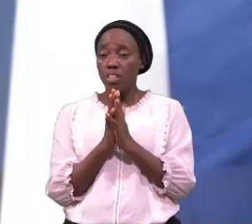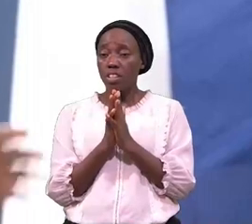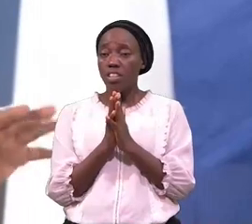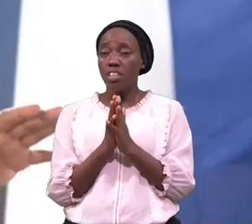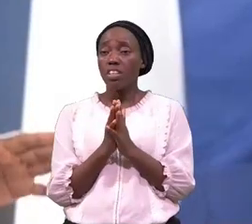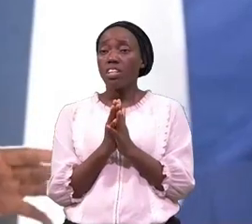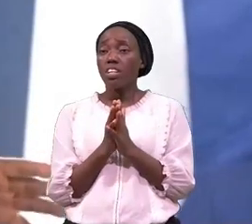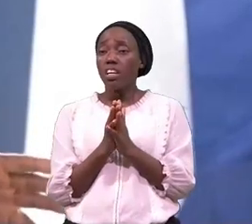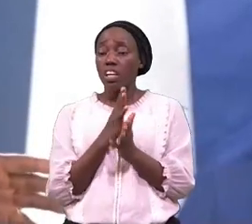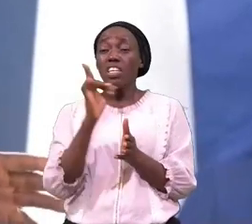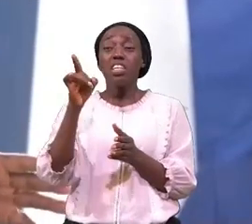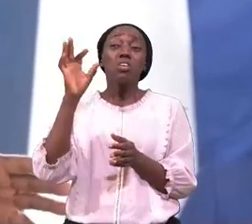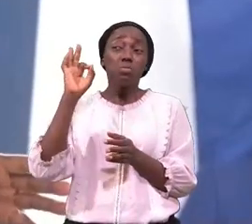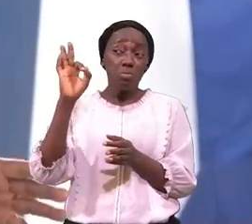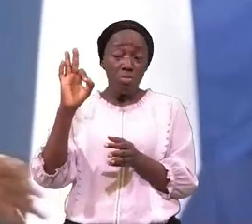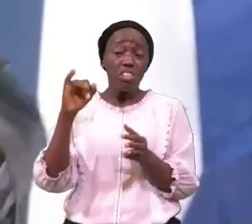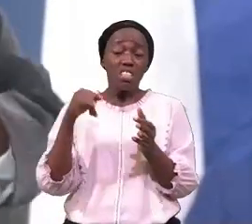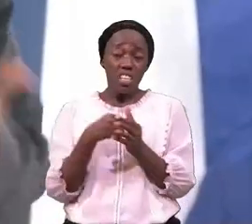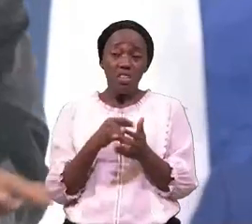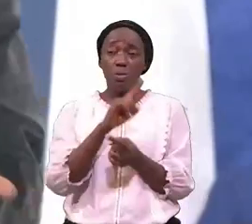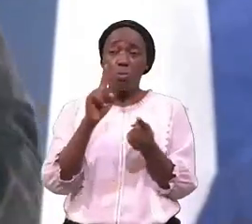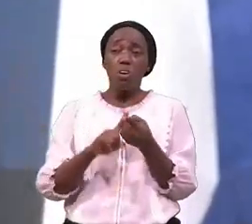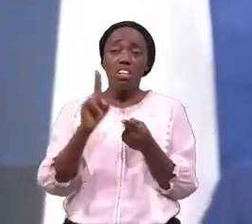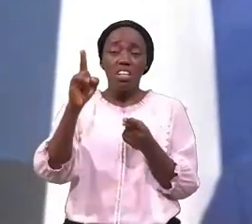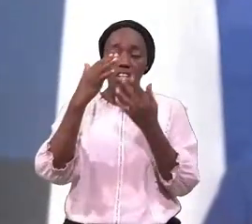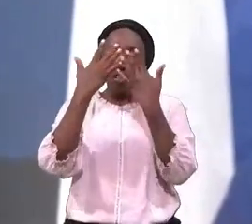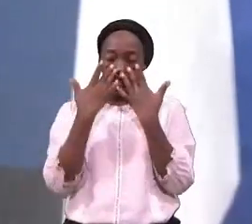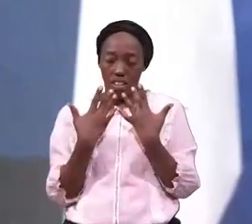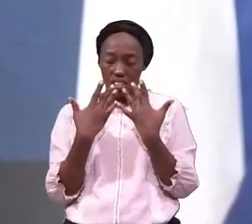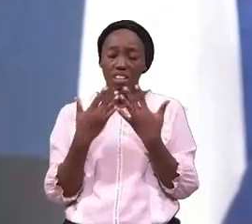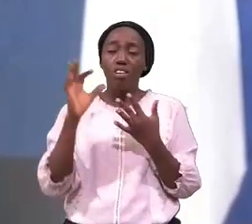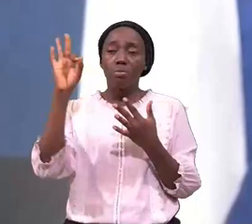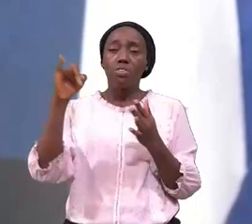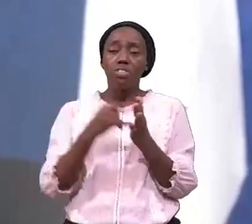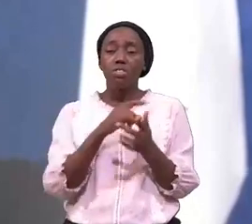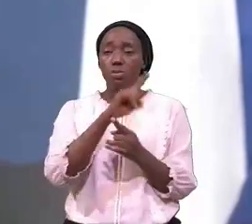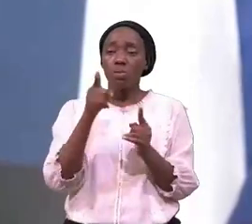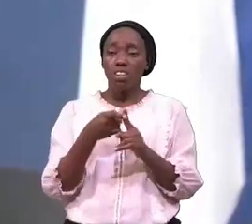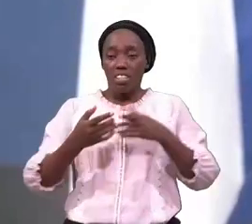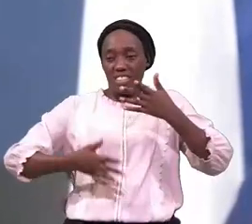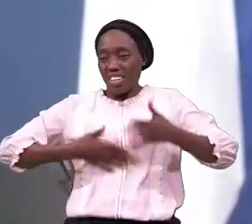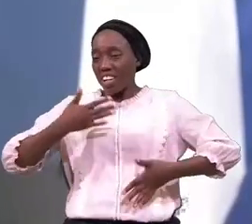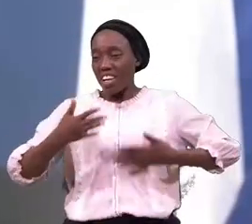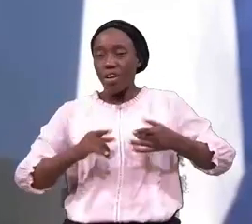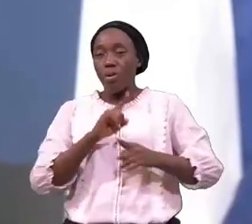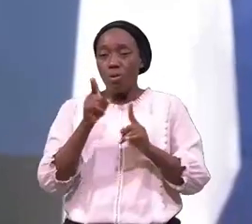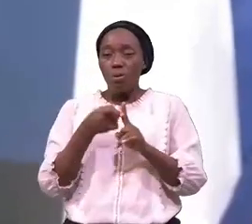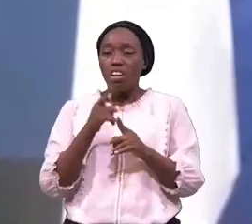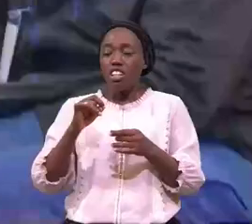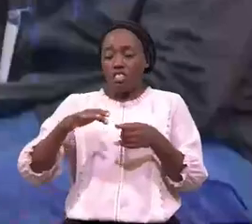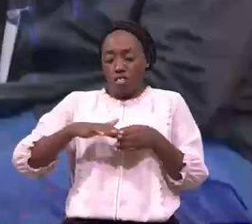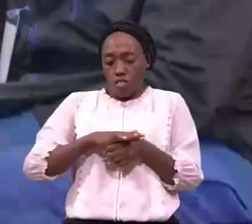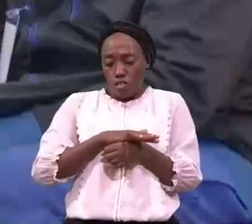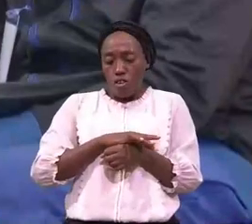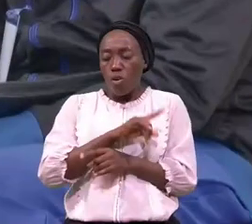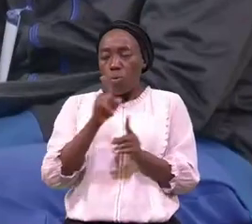content. Je l'ai prêché quand je suis triste. Je suis prêché quand j'ai tout. Je